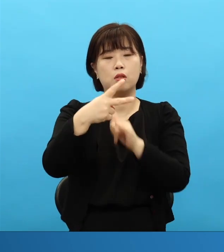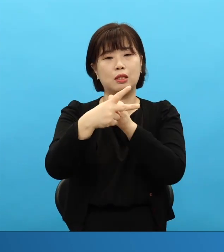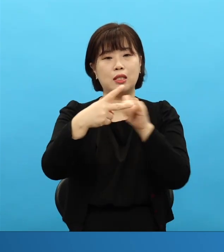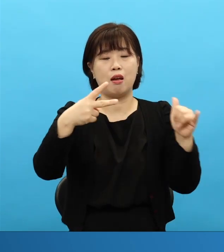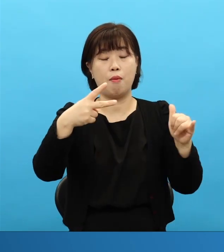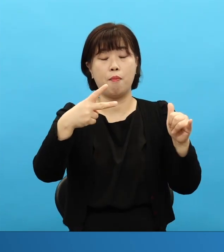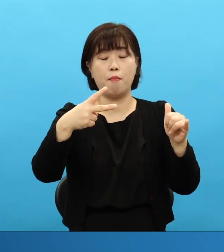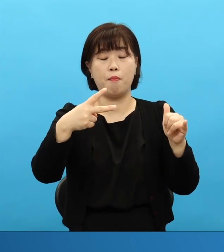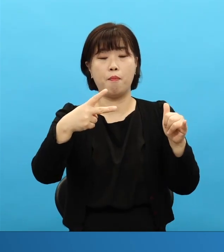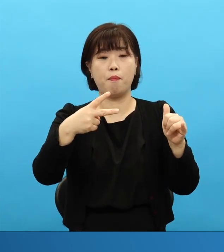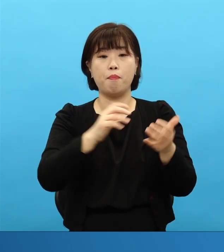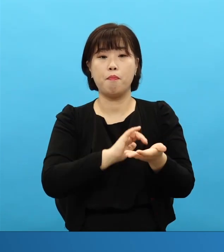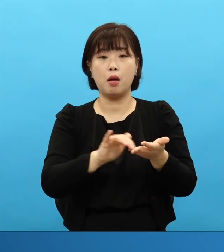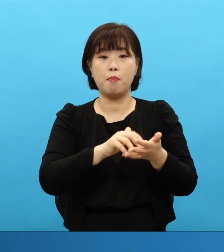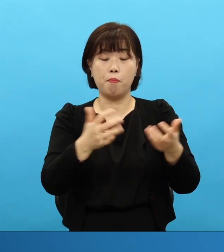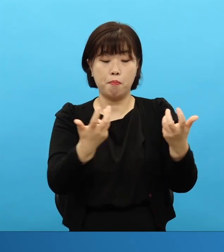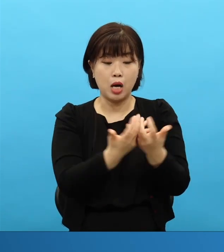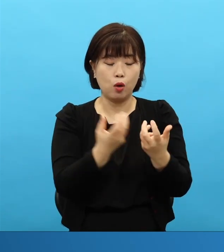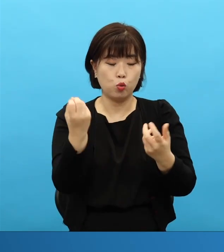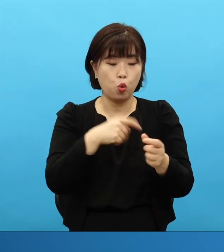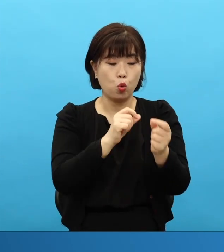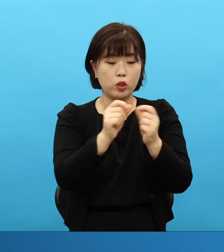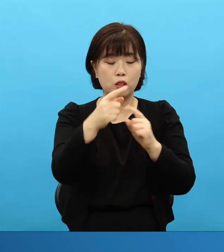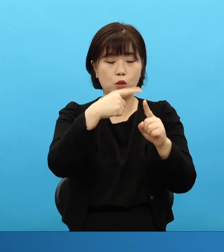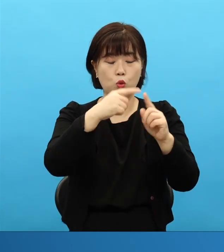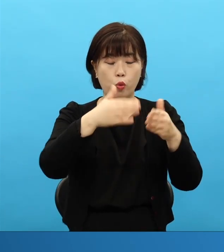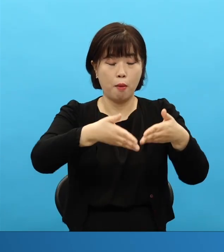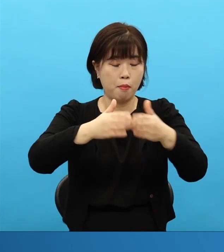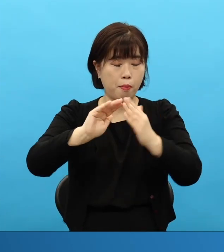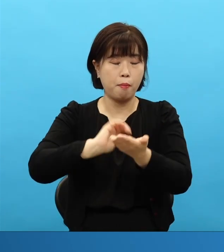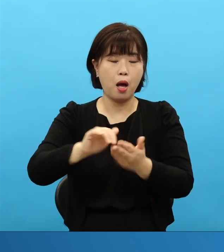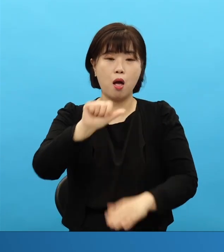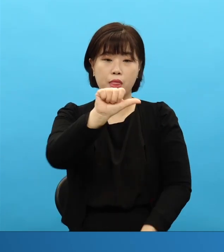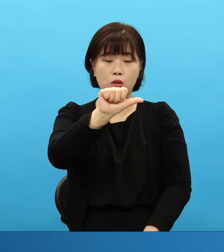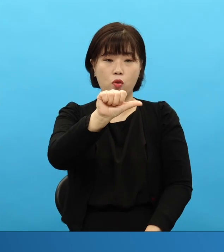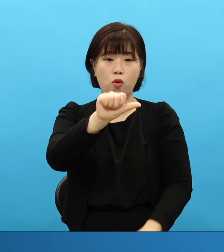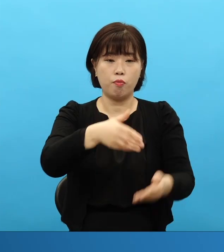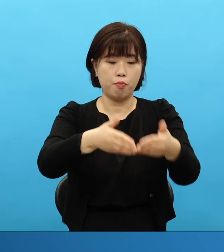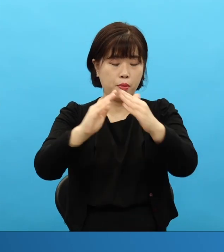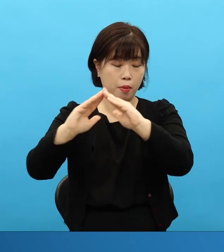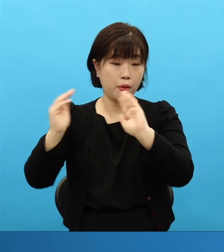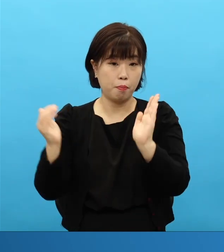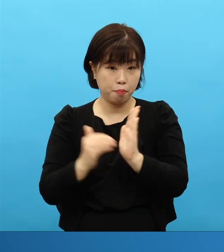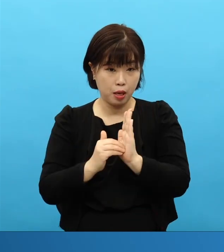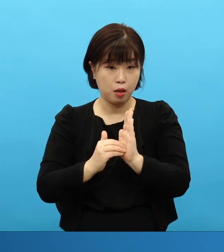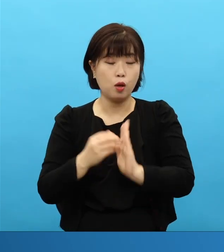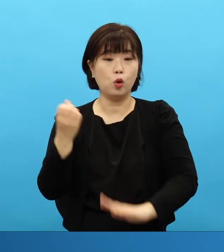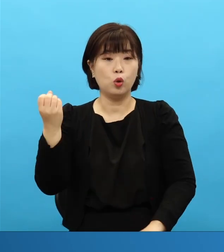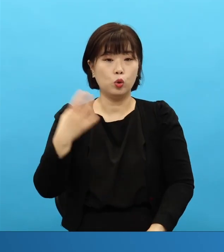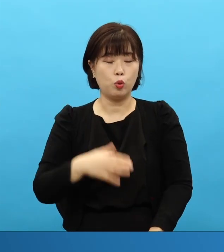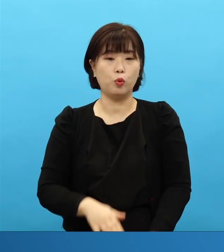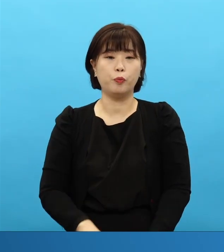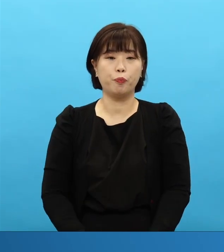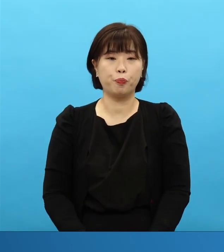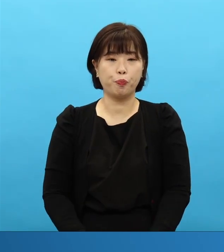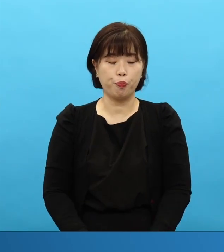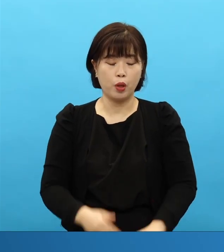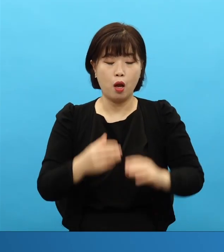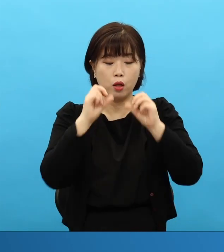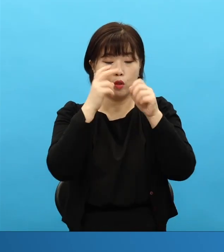아닙니다. 지교회당이 또 5개 세워지고, 또 그뿐 아니라 선교사가 지금 그 당시에 18가지